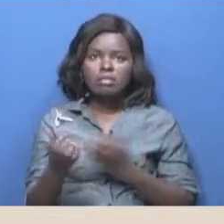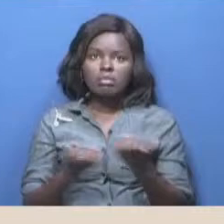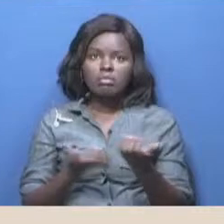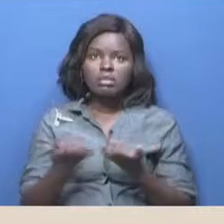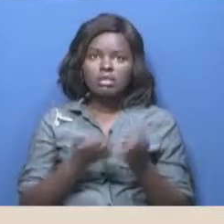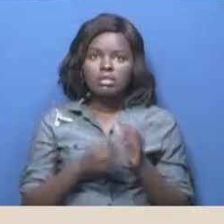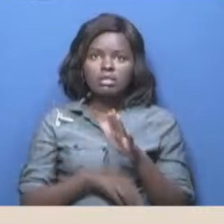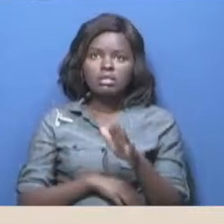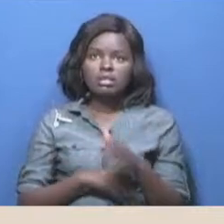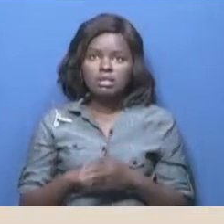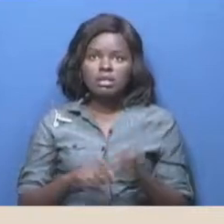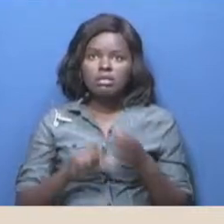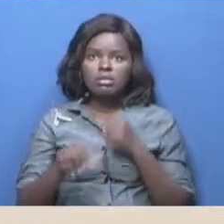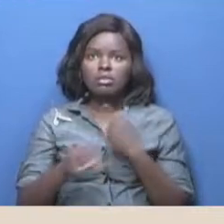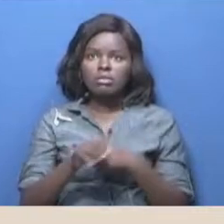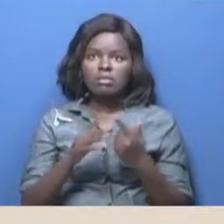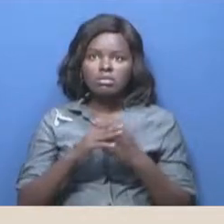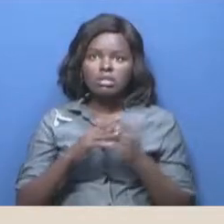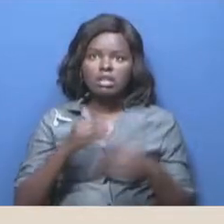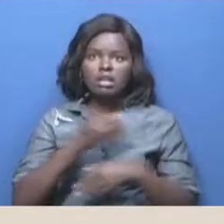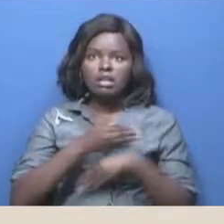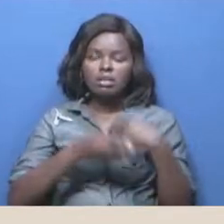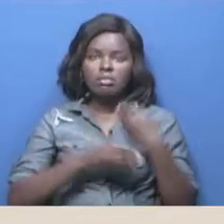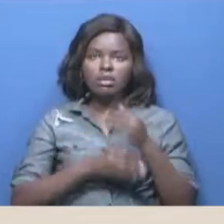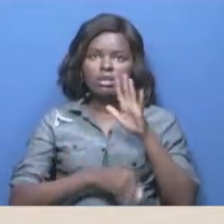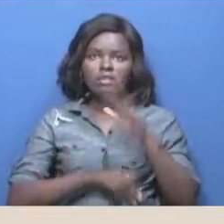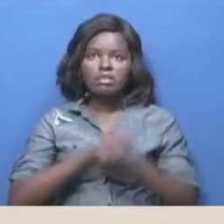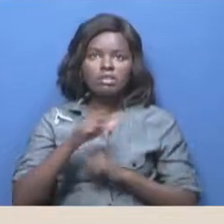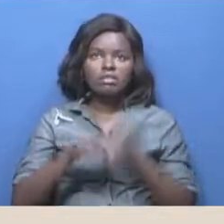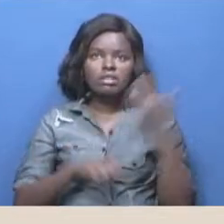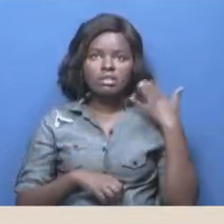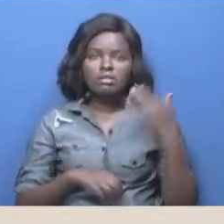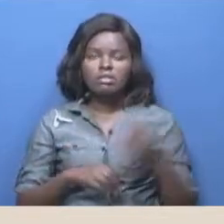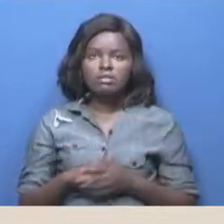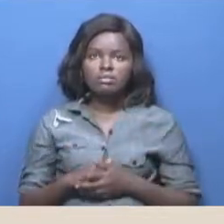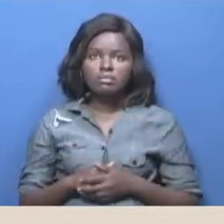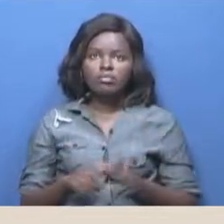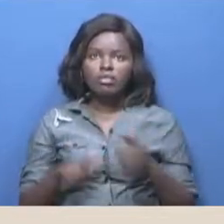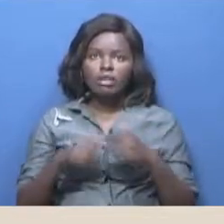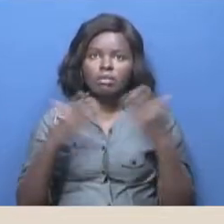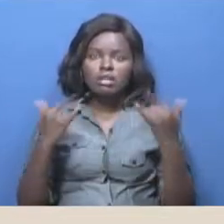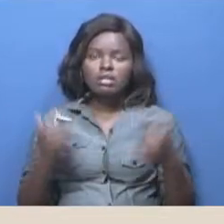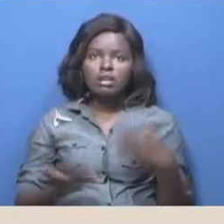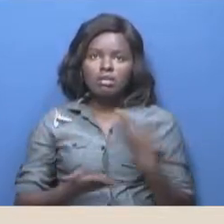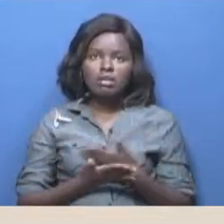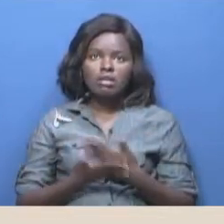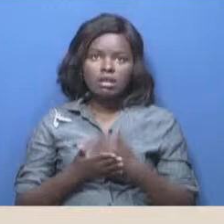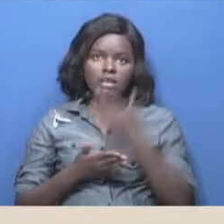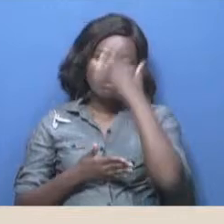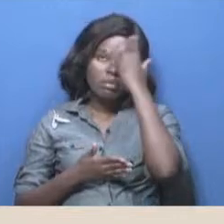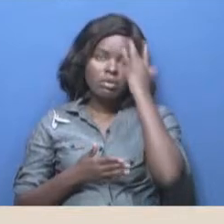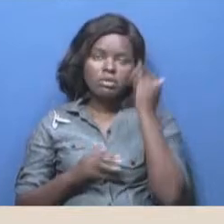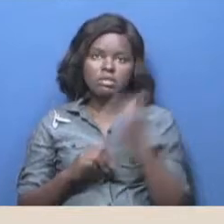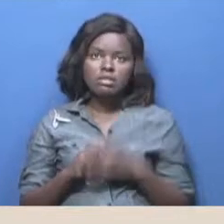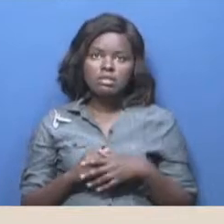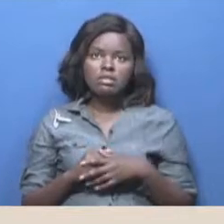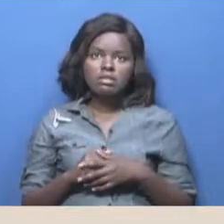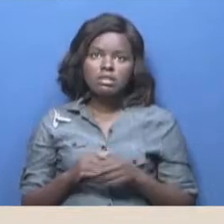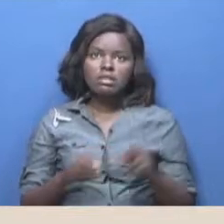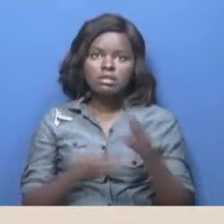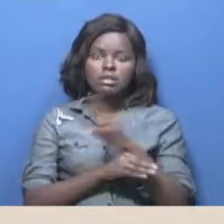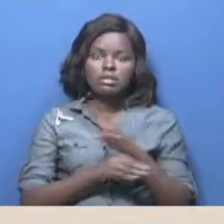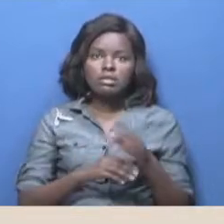ciao kuma riria yambiriirie gwakwo miaka 5 mihituku. Lakini kwa sasa nashukuru kwa kuwa tutakuwa tunatumia hata